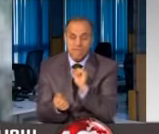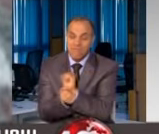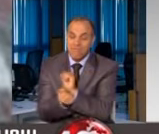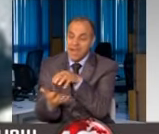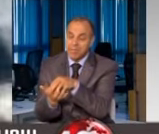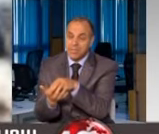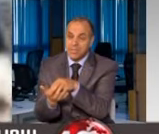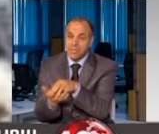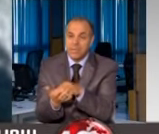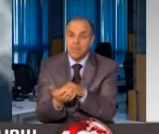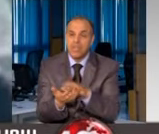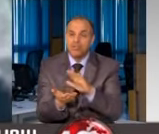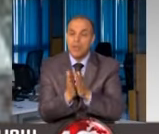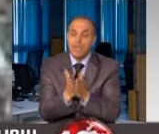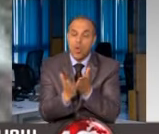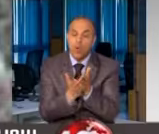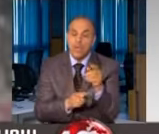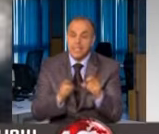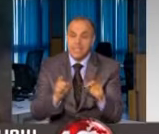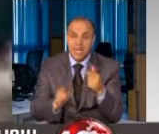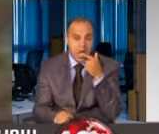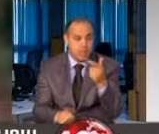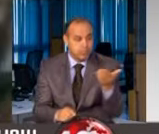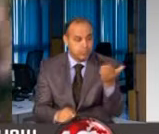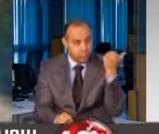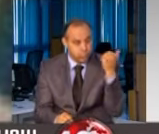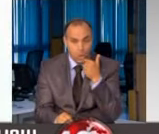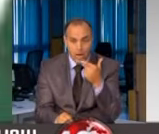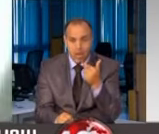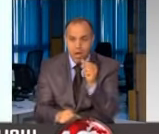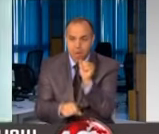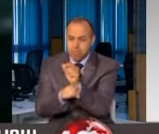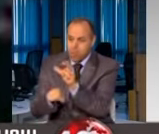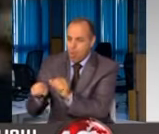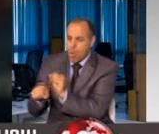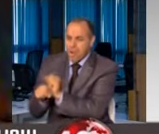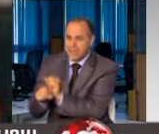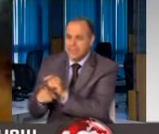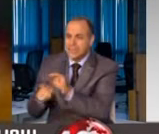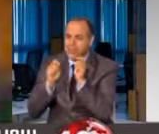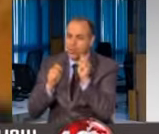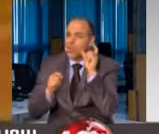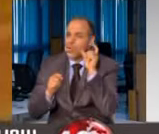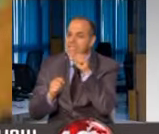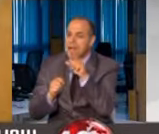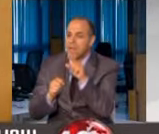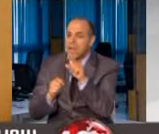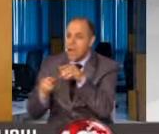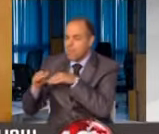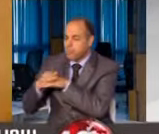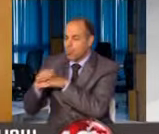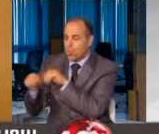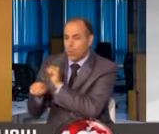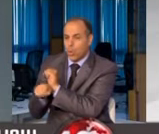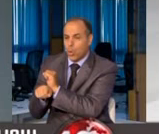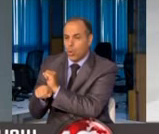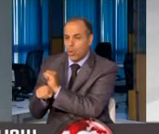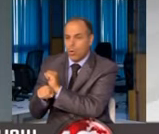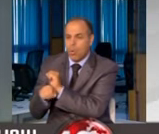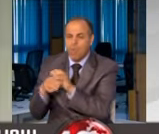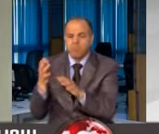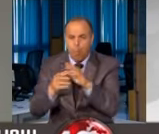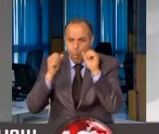وكان المرصد السوري لحقوق الإنسان أعلن في وقت سابق أن سجناء بينهم سياسيون وإسلاميون في سجن حماة قاموا بأعمال